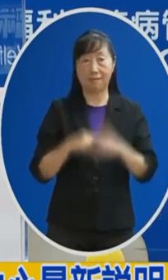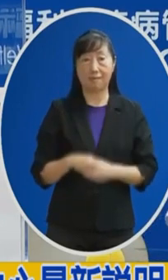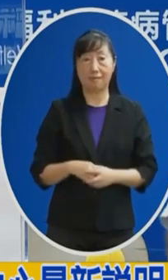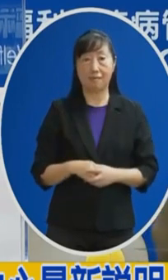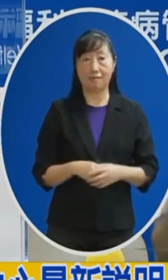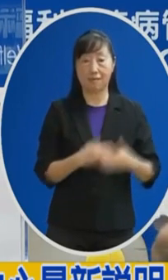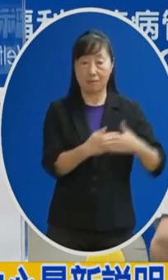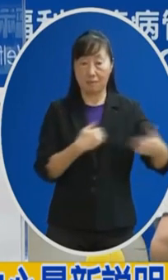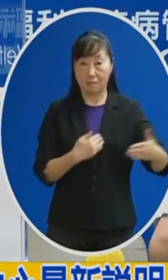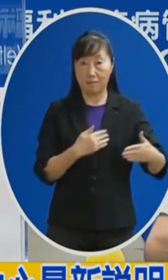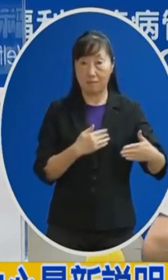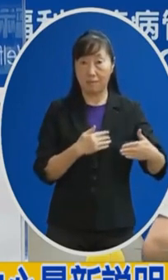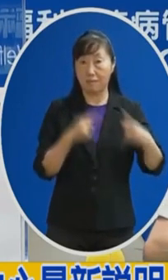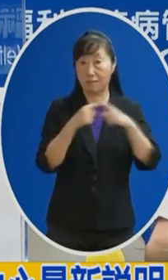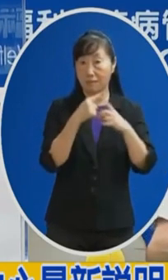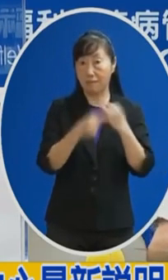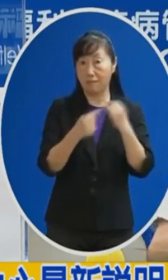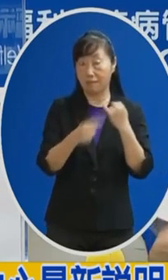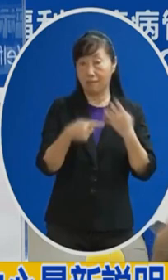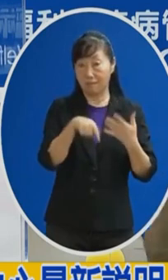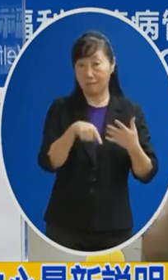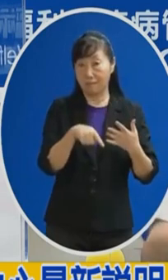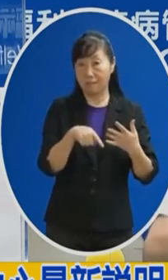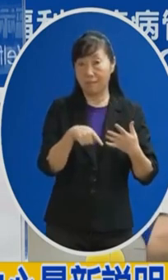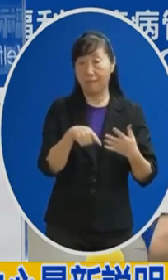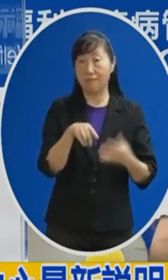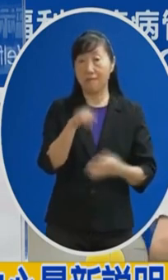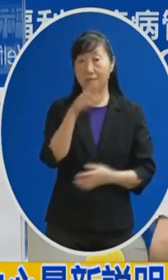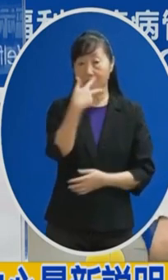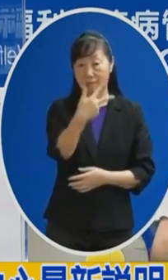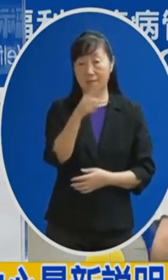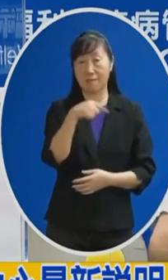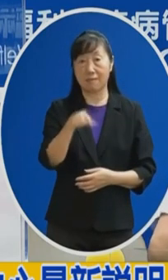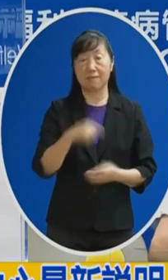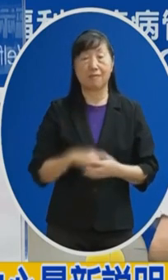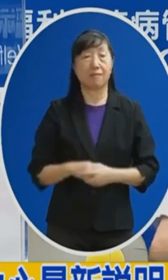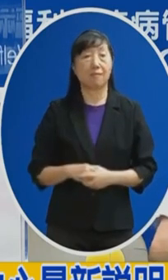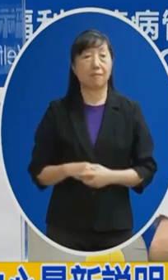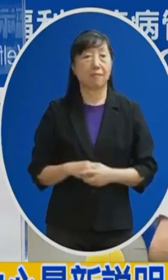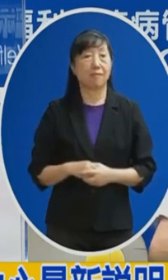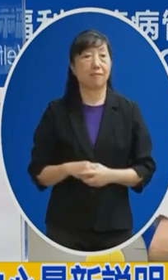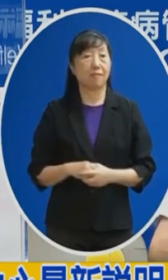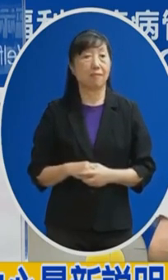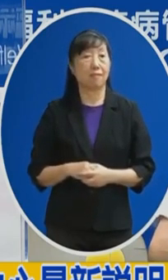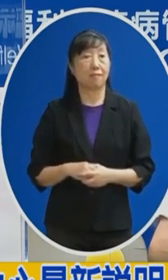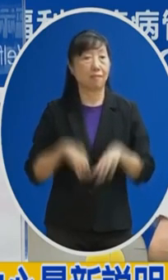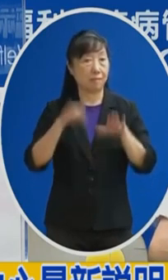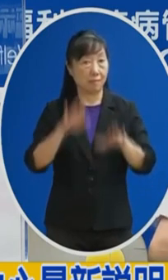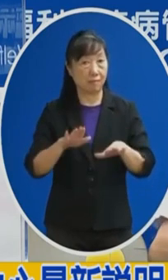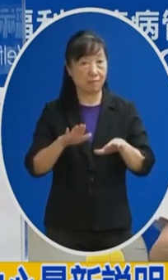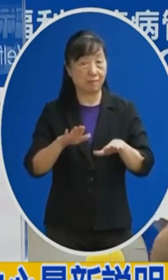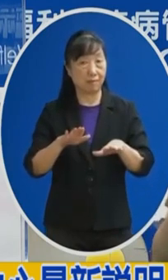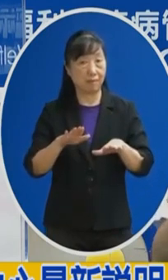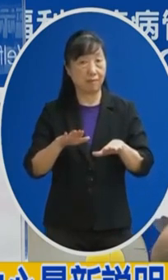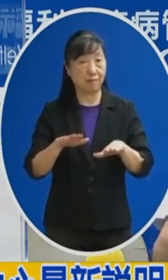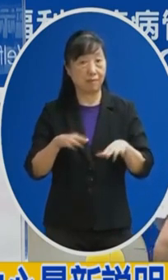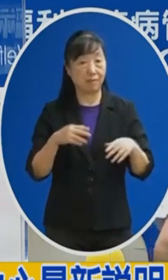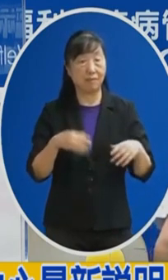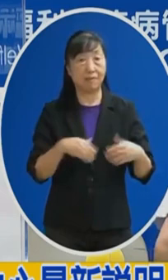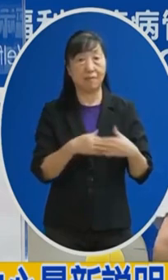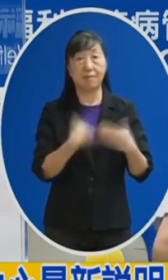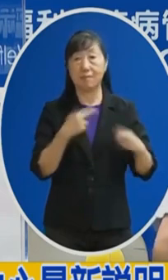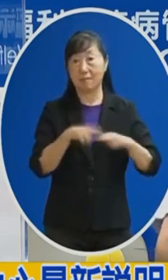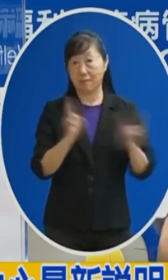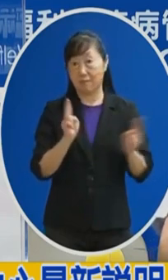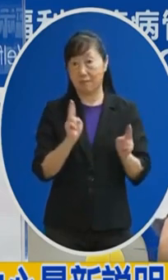隔中的本土病例中居隔中的有7位。现在目前解除隔离